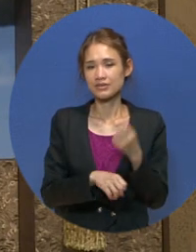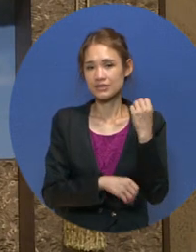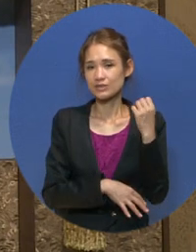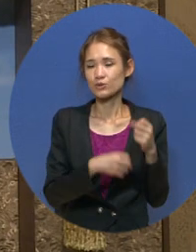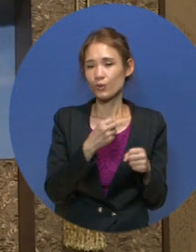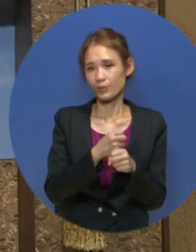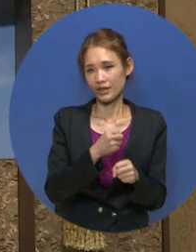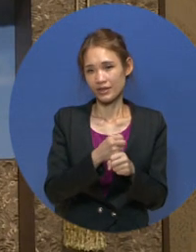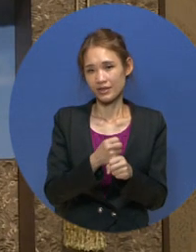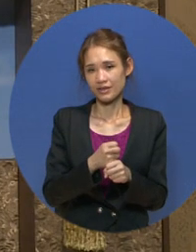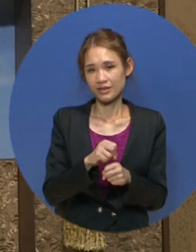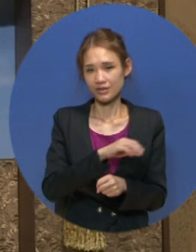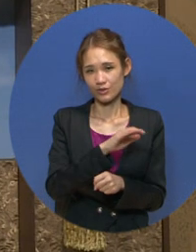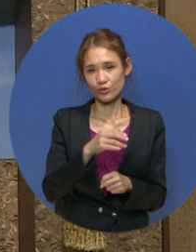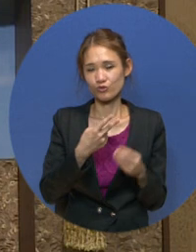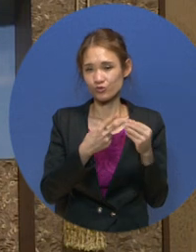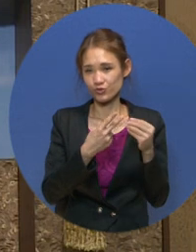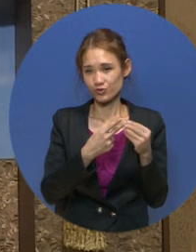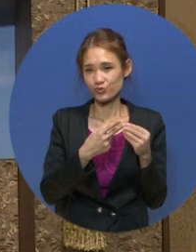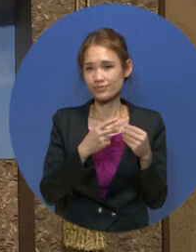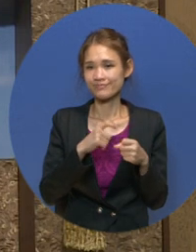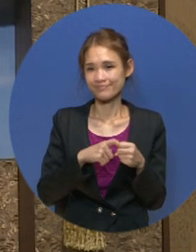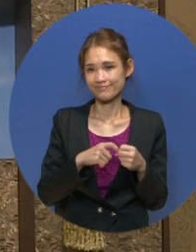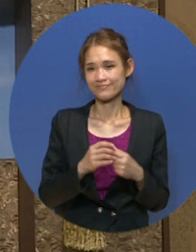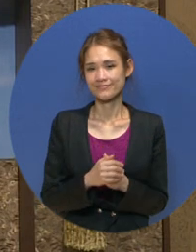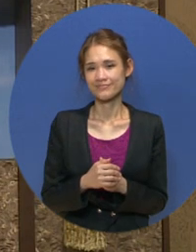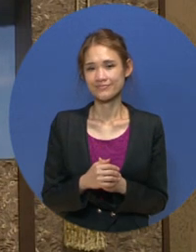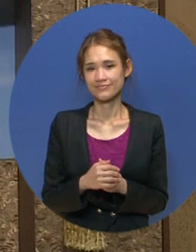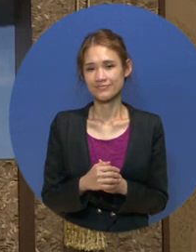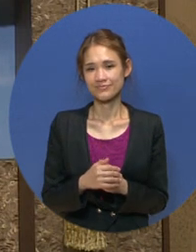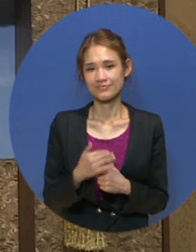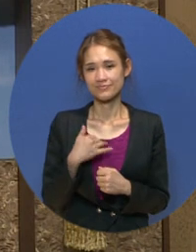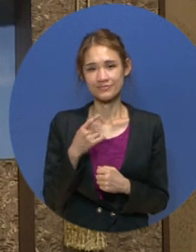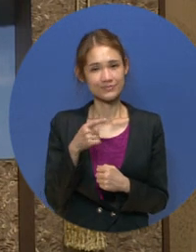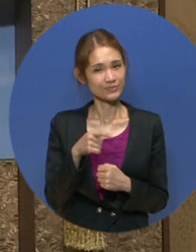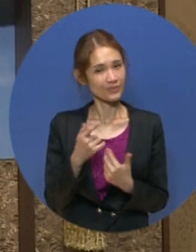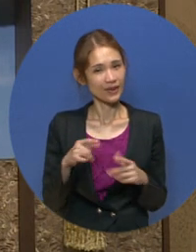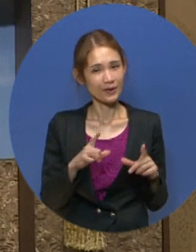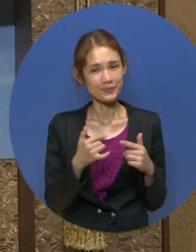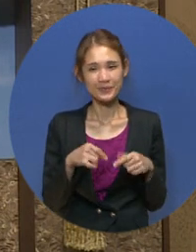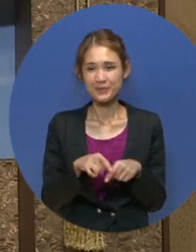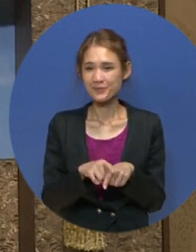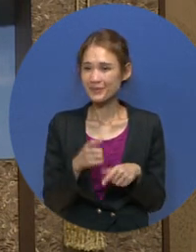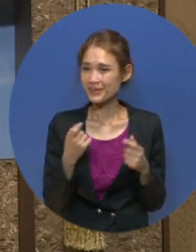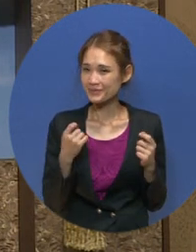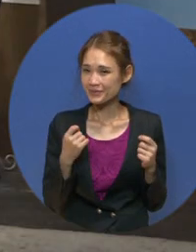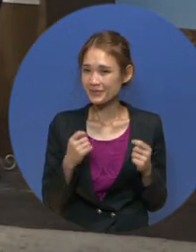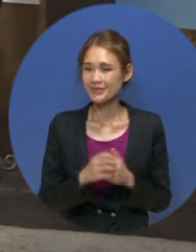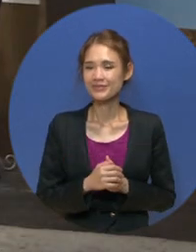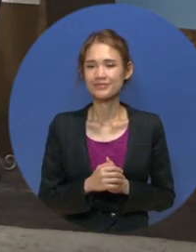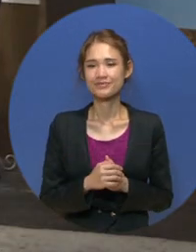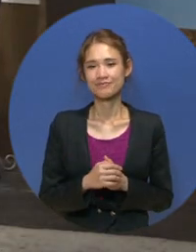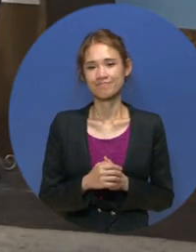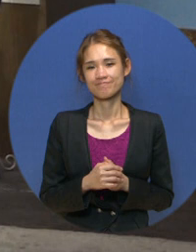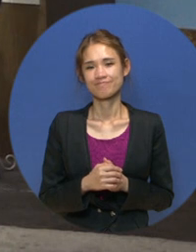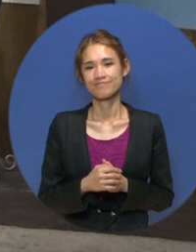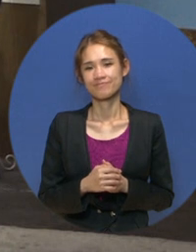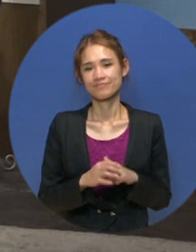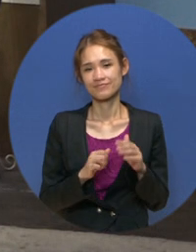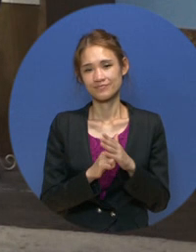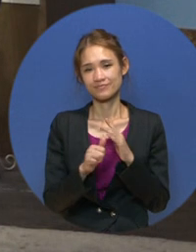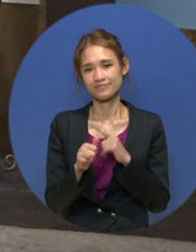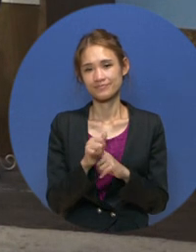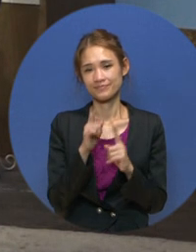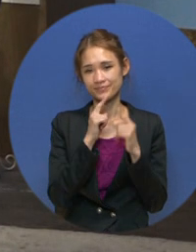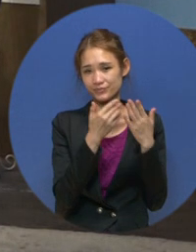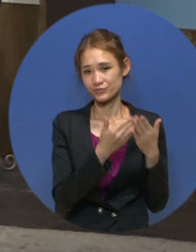것이 저희의 두 번째 목표입니다. 아마 저도 거기 살게 되겠죠. 네. 네. 네. 대표님께서 이제